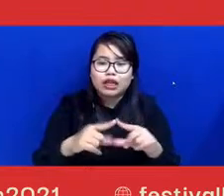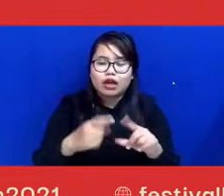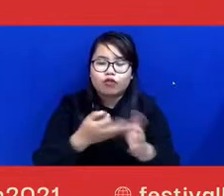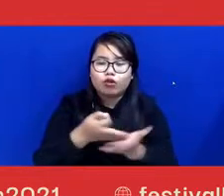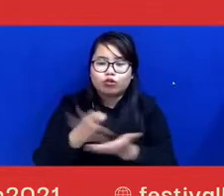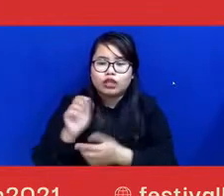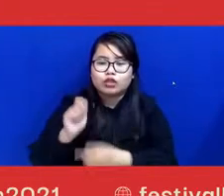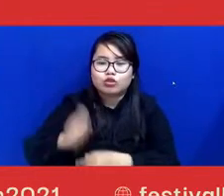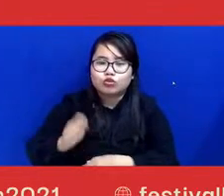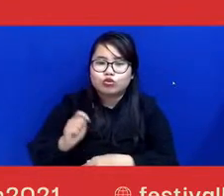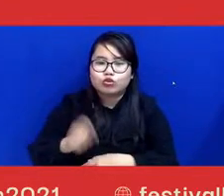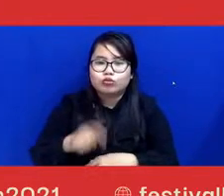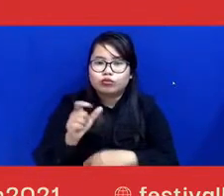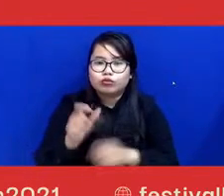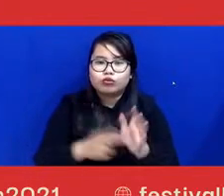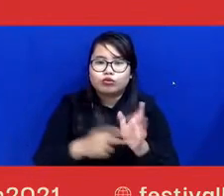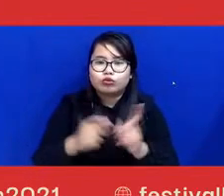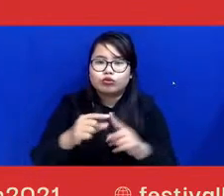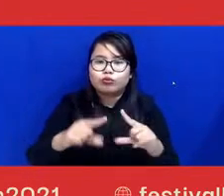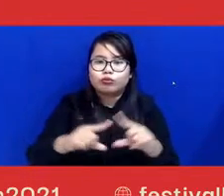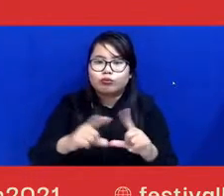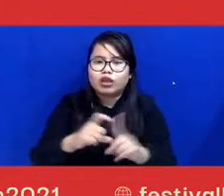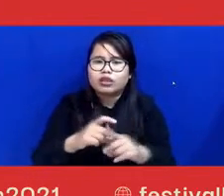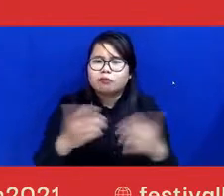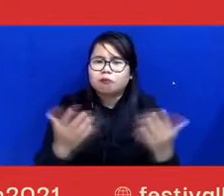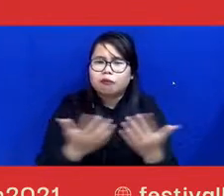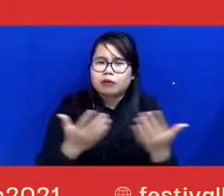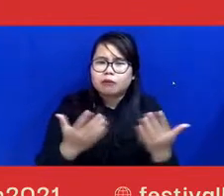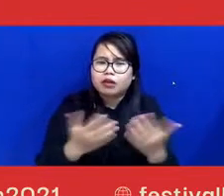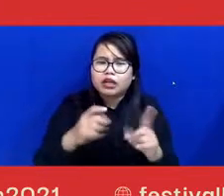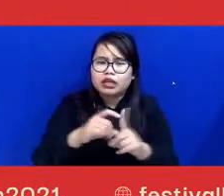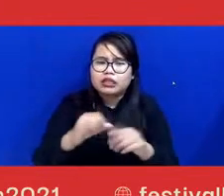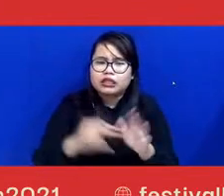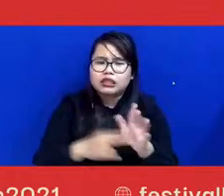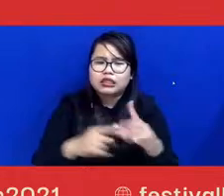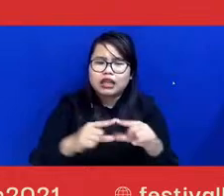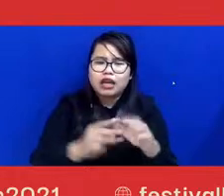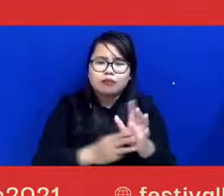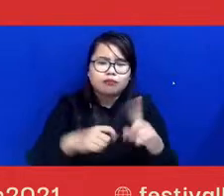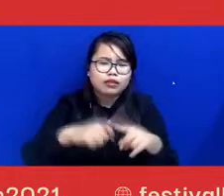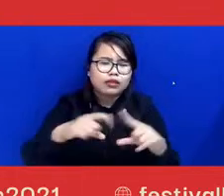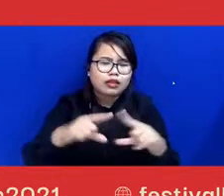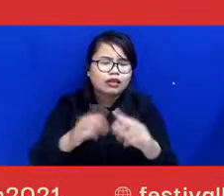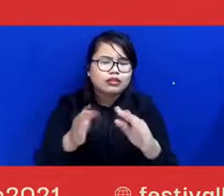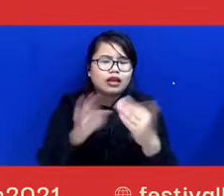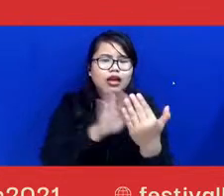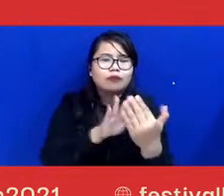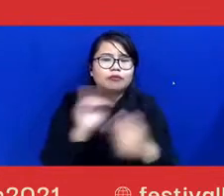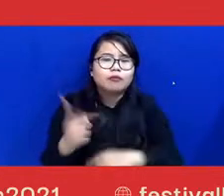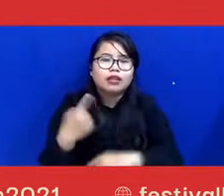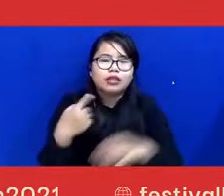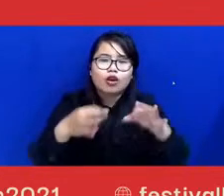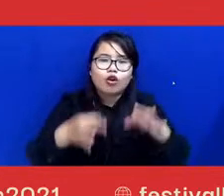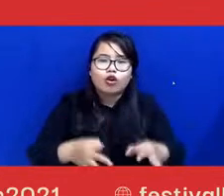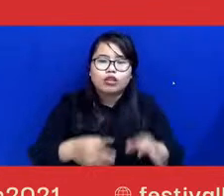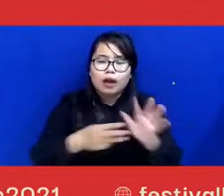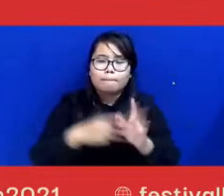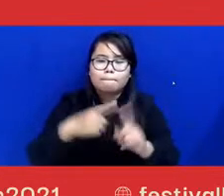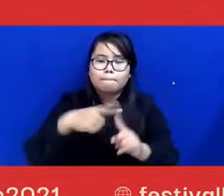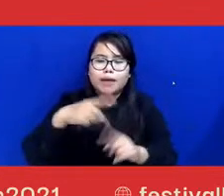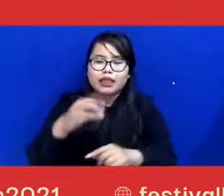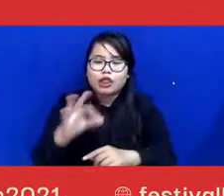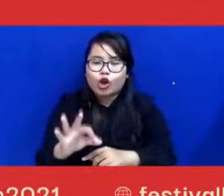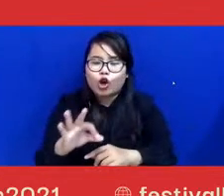Universitas Padjadjaran, bagaimana dinamika yang dialami oleh pemerintah kota metro untuk perencanaan